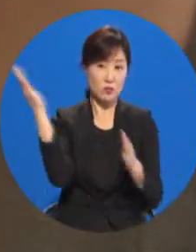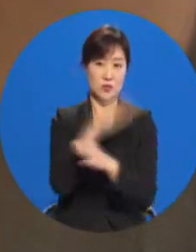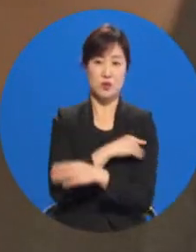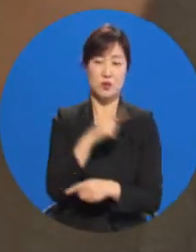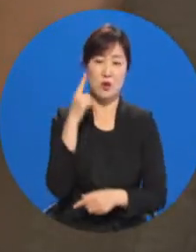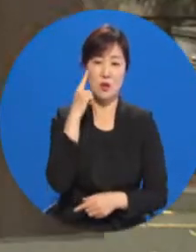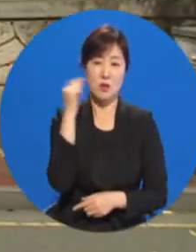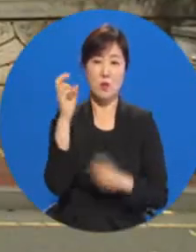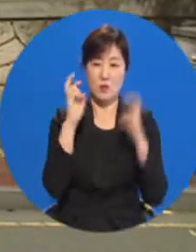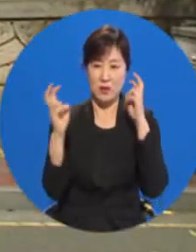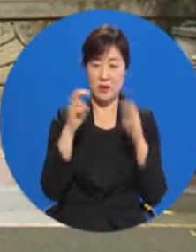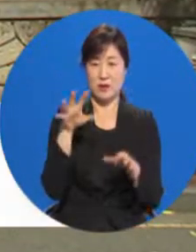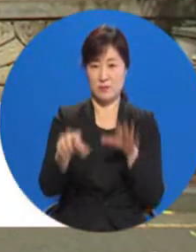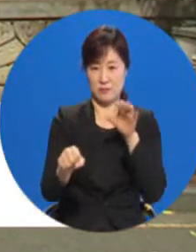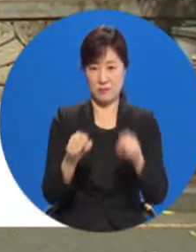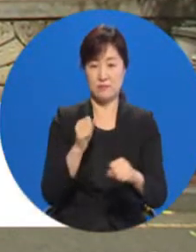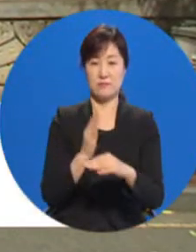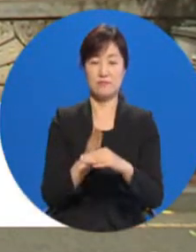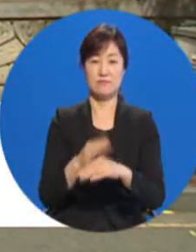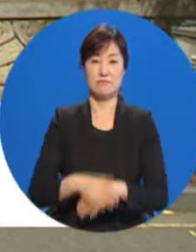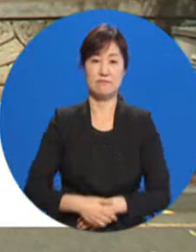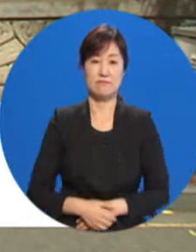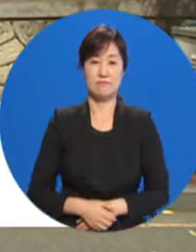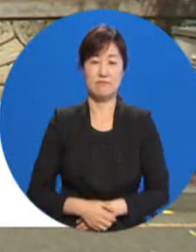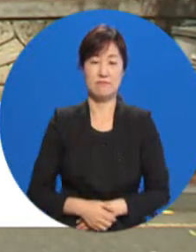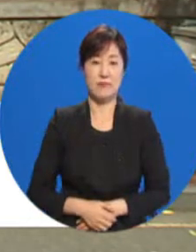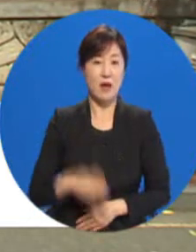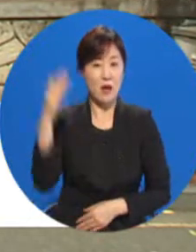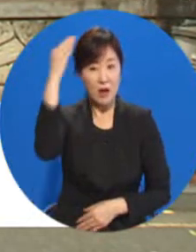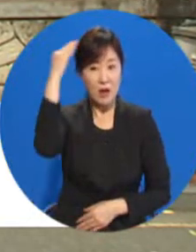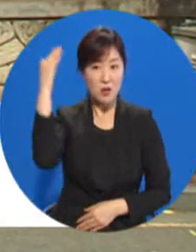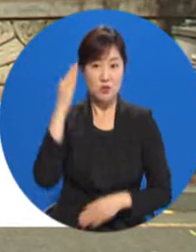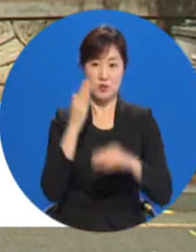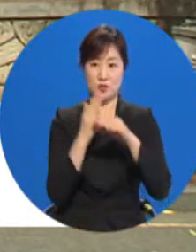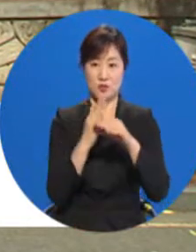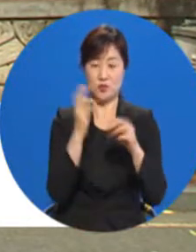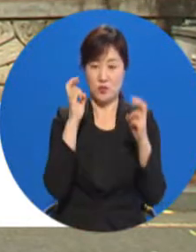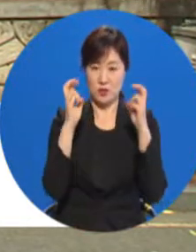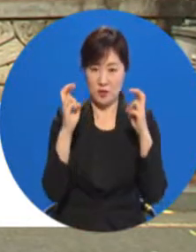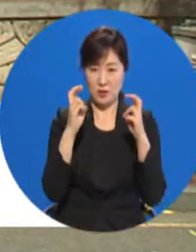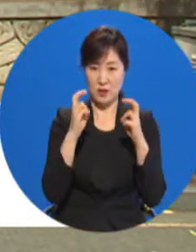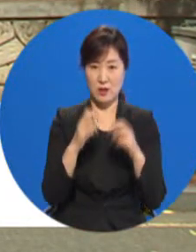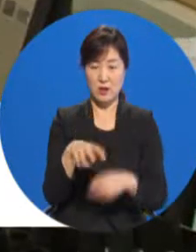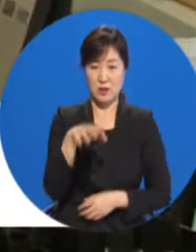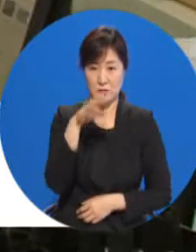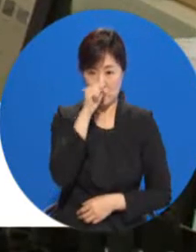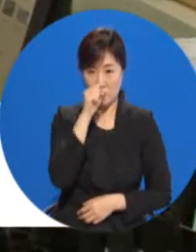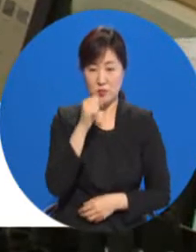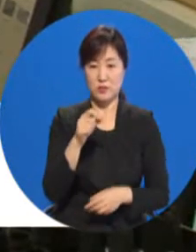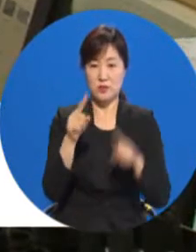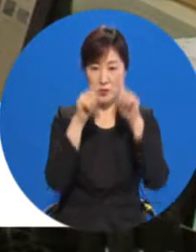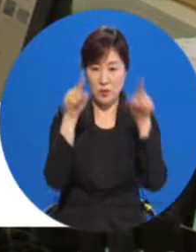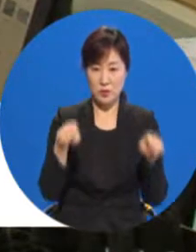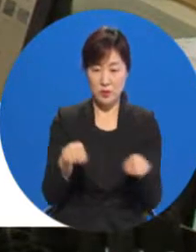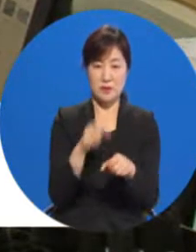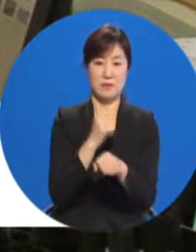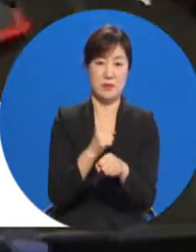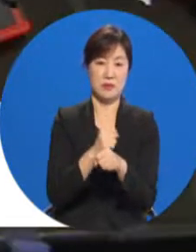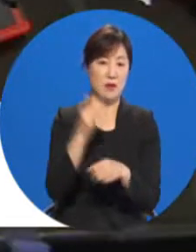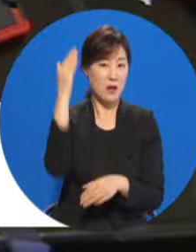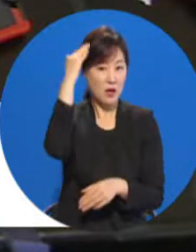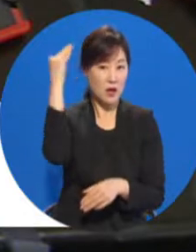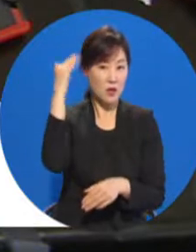점령해왔습니다. 이에 맞서 국내 중소기업이 고품질 승화형 코팅지 개발을 통해서 국산화율을 높이고